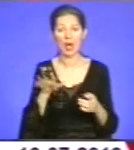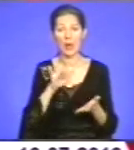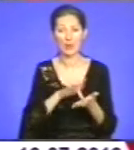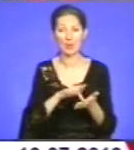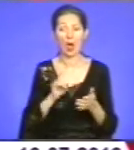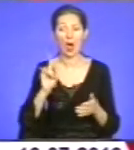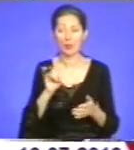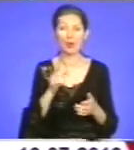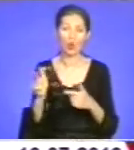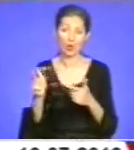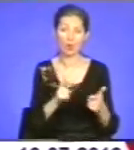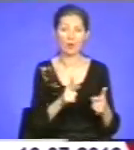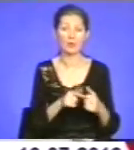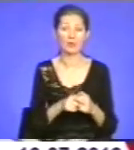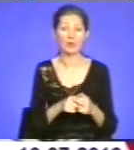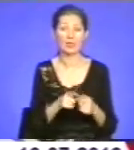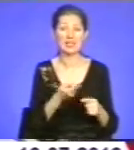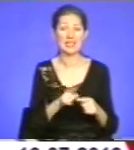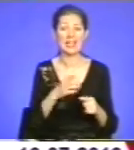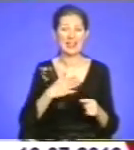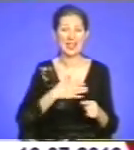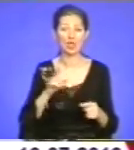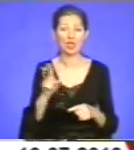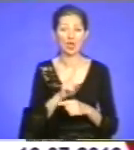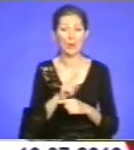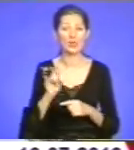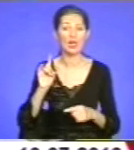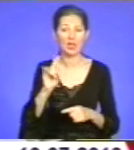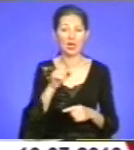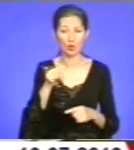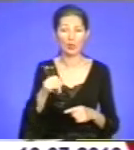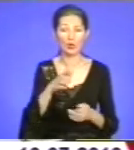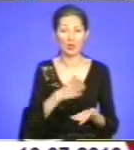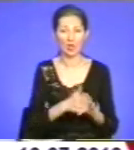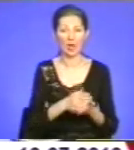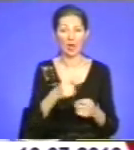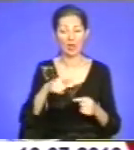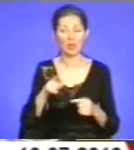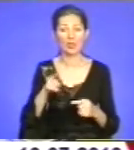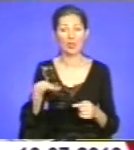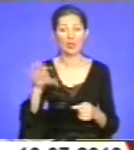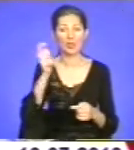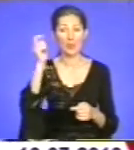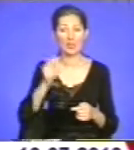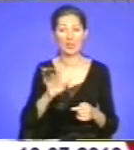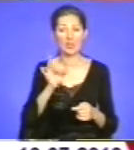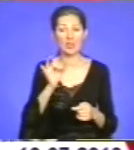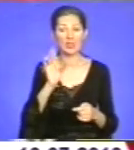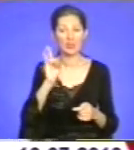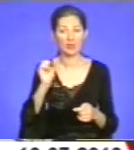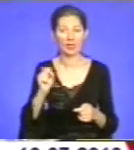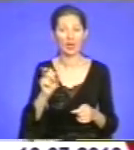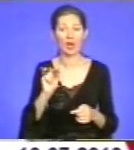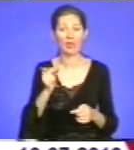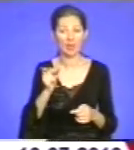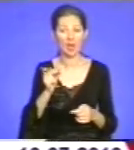готовий, підлаштований. Це наш тернопільський літак, CTR теж тут стоїть. От, решта всі прилетіли з Рівного, з Черкас, з